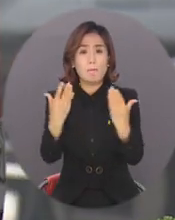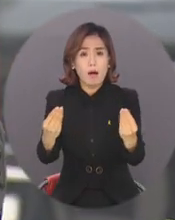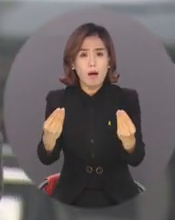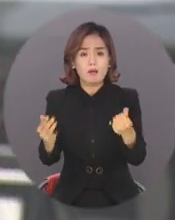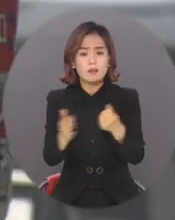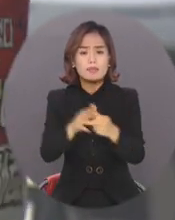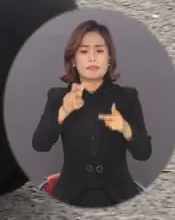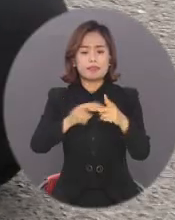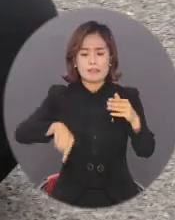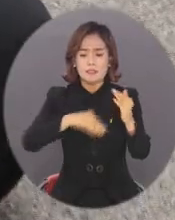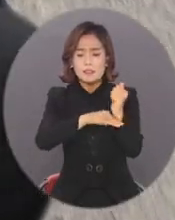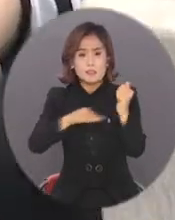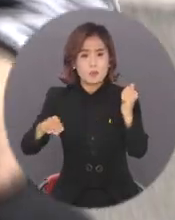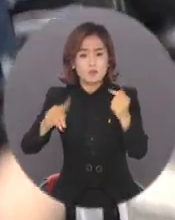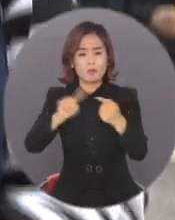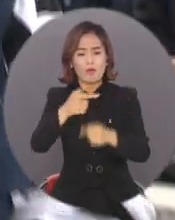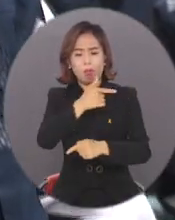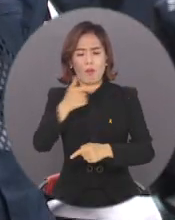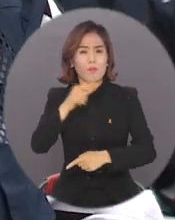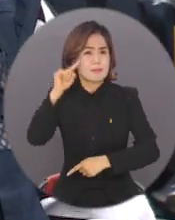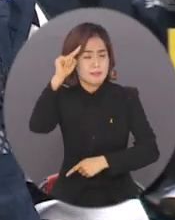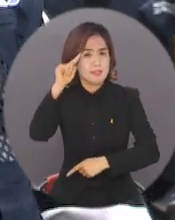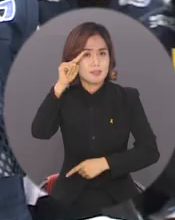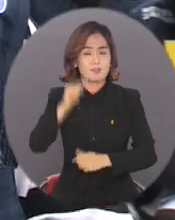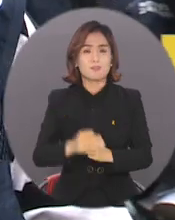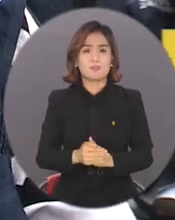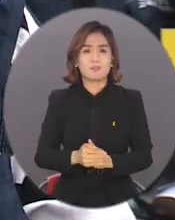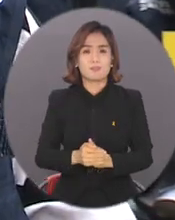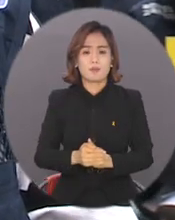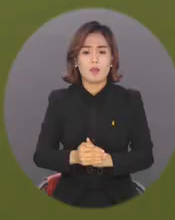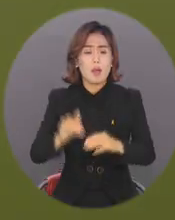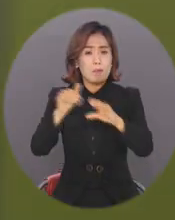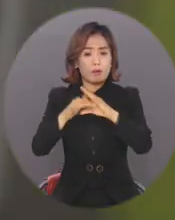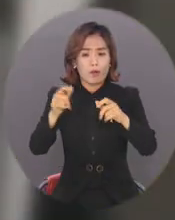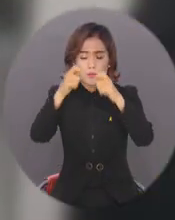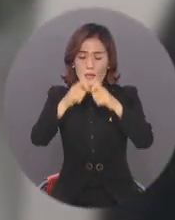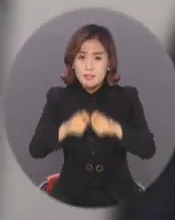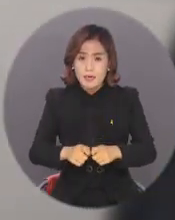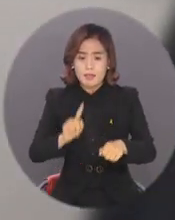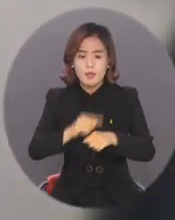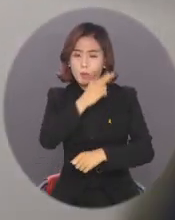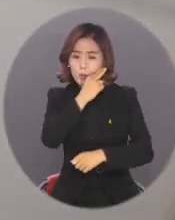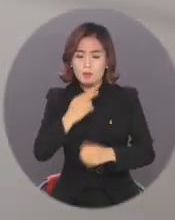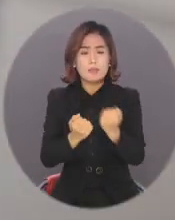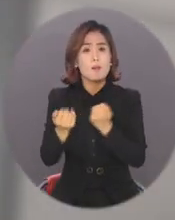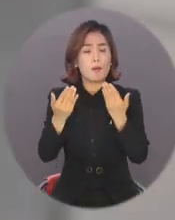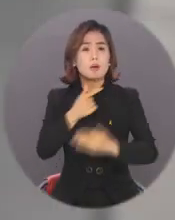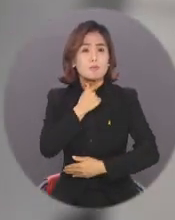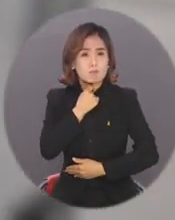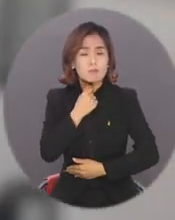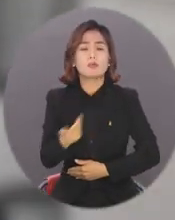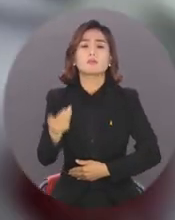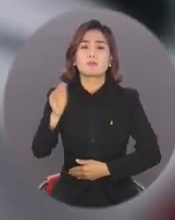한다는 센터의 자체 기준이 너무나 큰 스트레스입니다. 민원인에게 좀 더 상세히 여유 있게 설명할 수